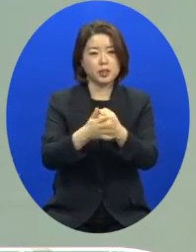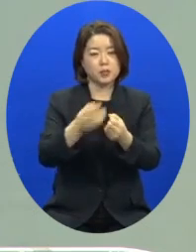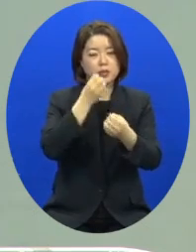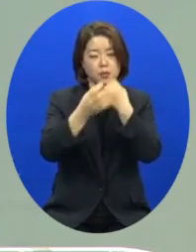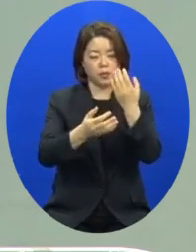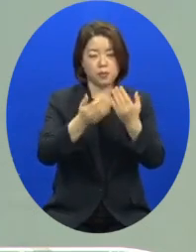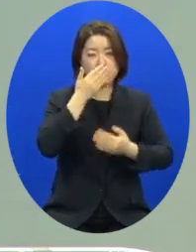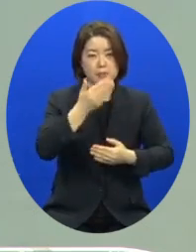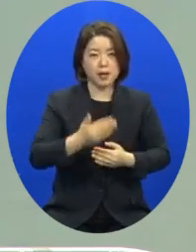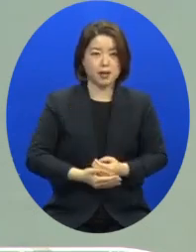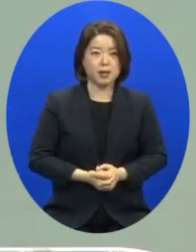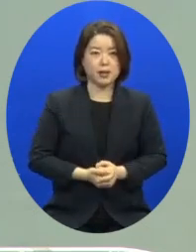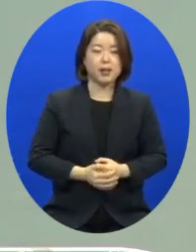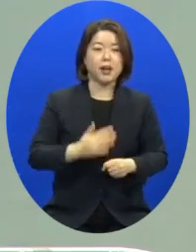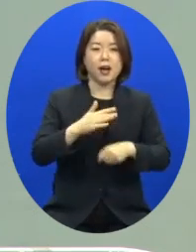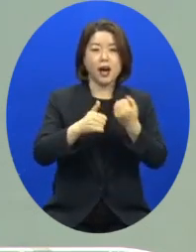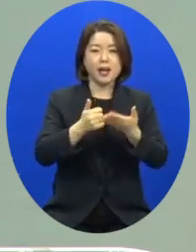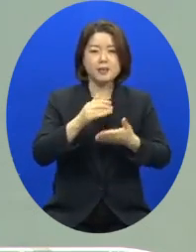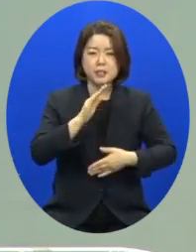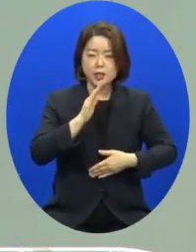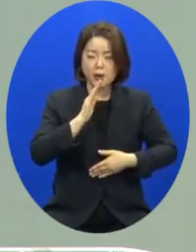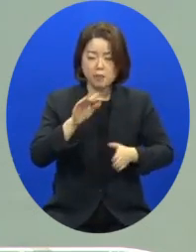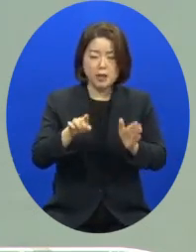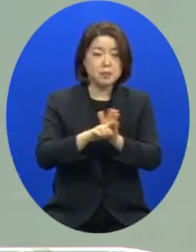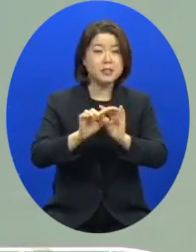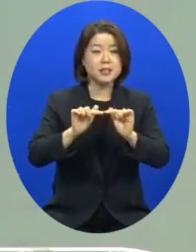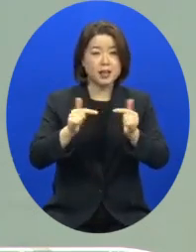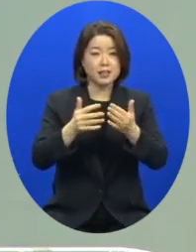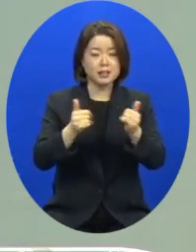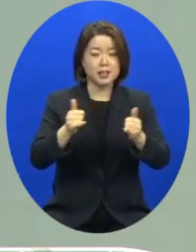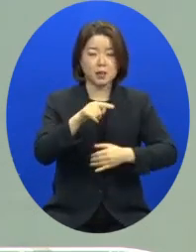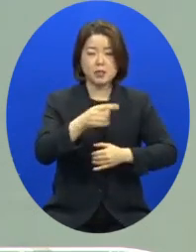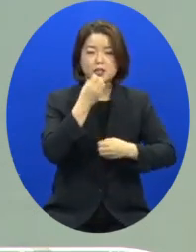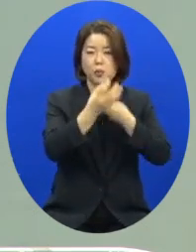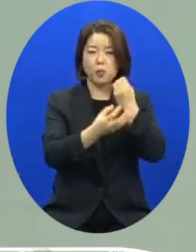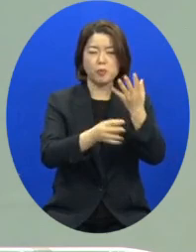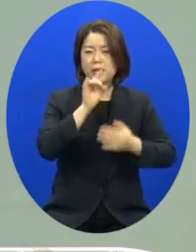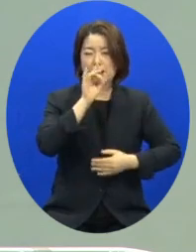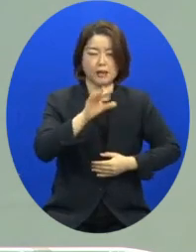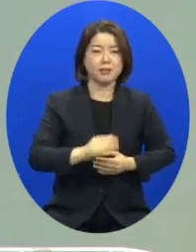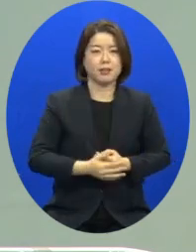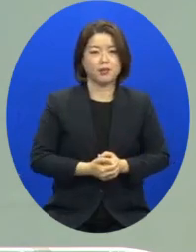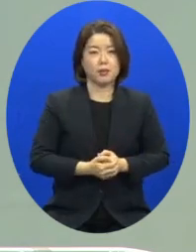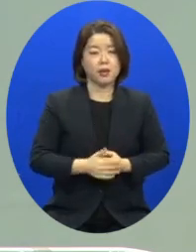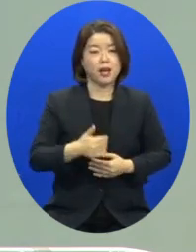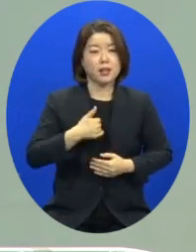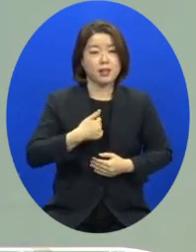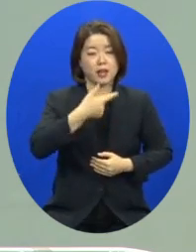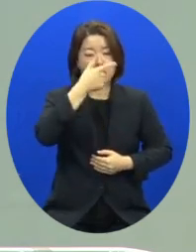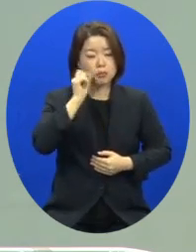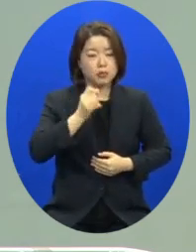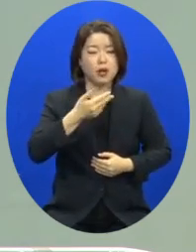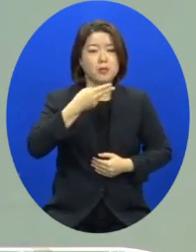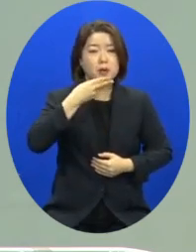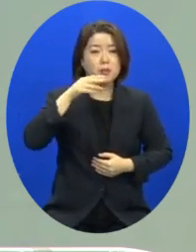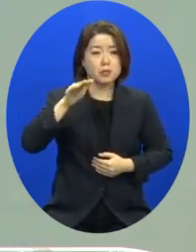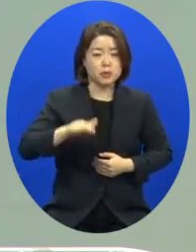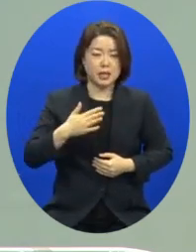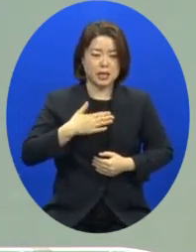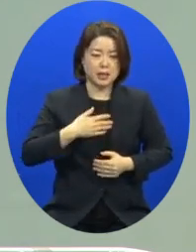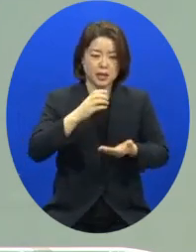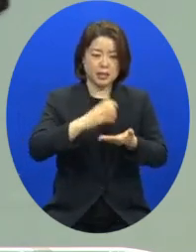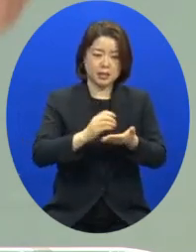있었어요. 하나님을 정말 믿지 않는 사람은 이렇게 고백이 안 됩니다. 내게 부족함이 없으리로다, 내